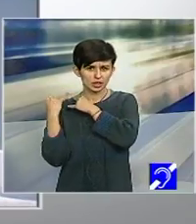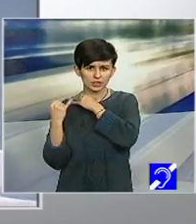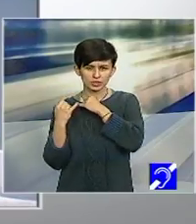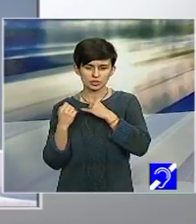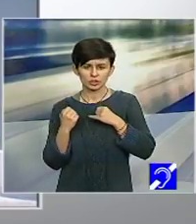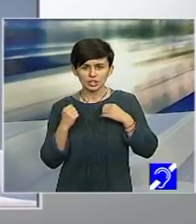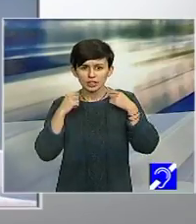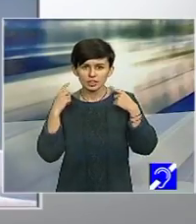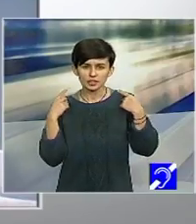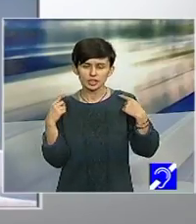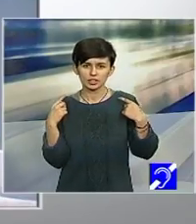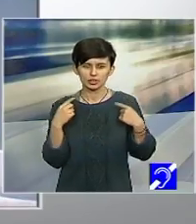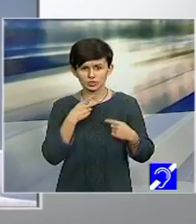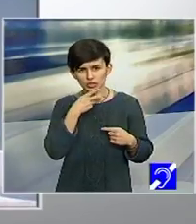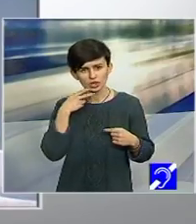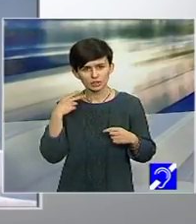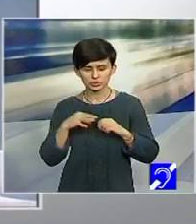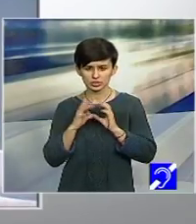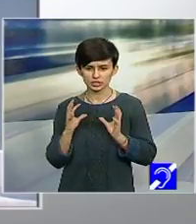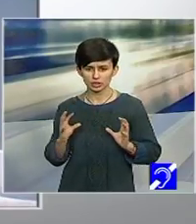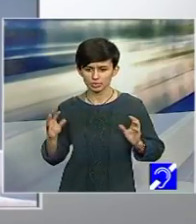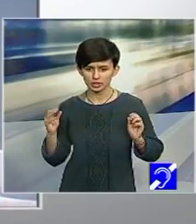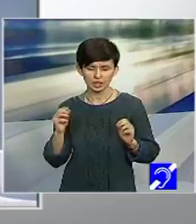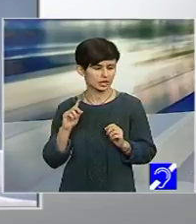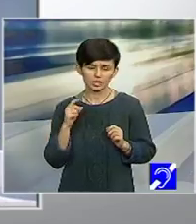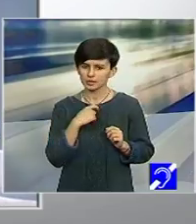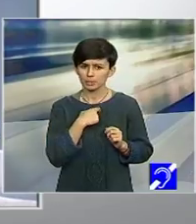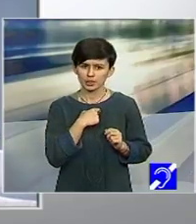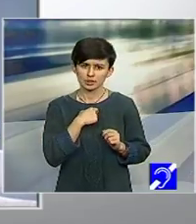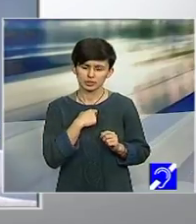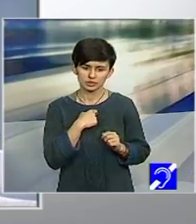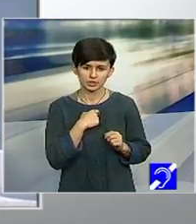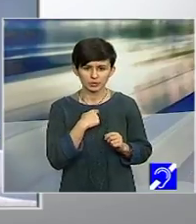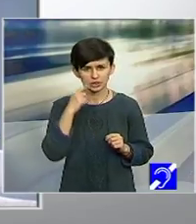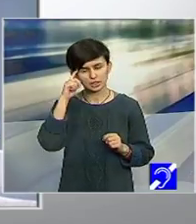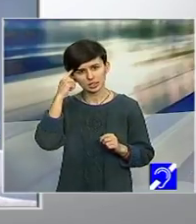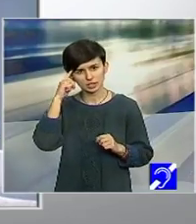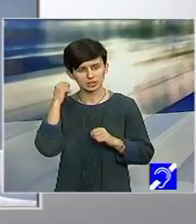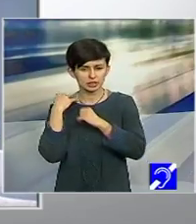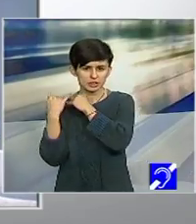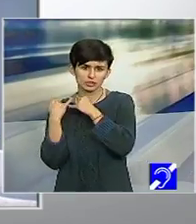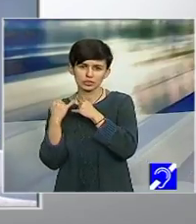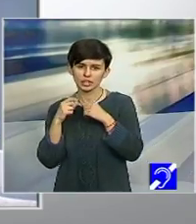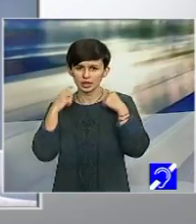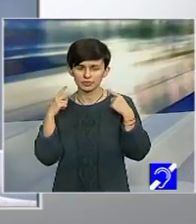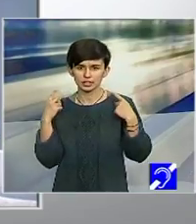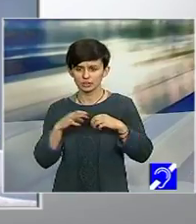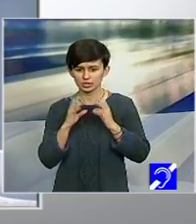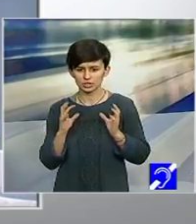Holocaustului din România, nu se poate concepe istoria evreilor din România ruptă de istoria României.